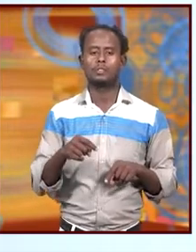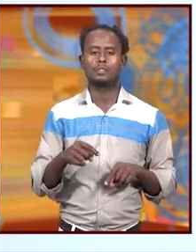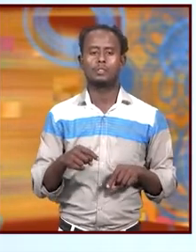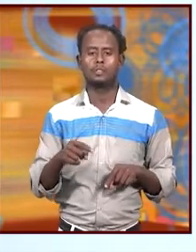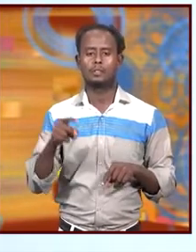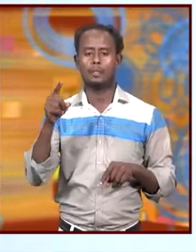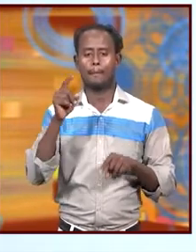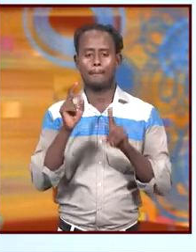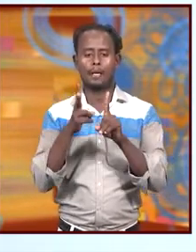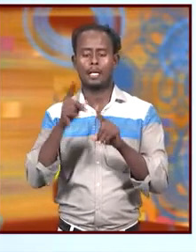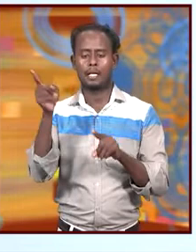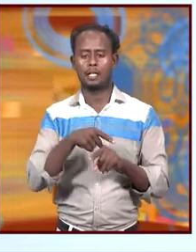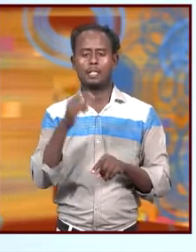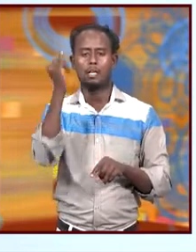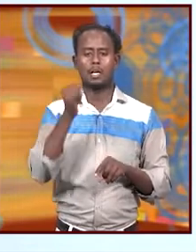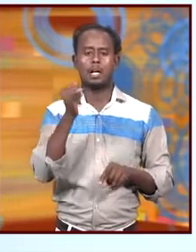1 × 2 = 2